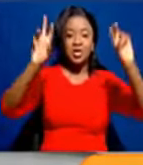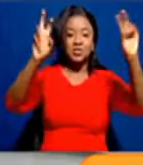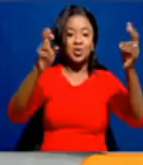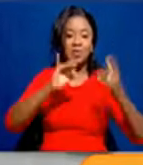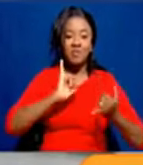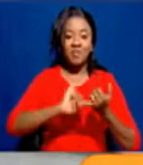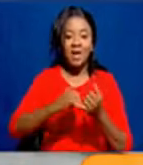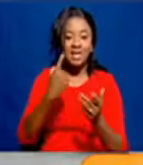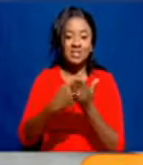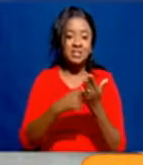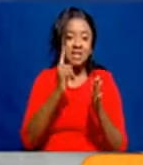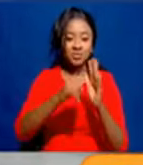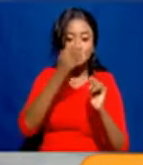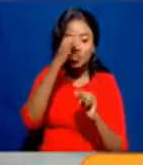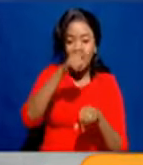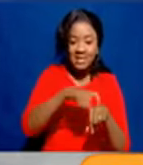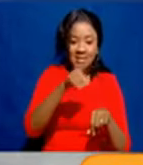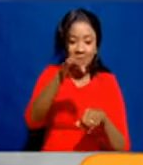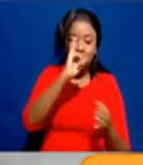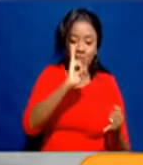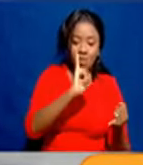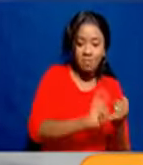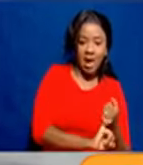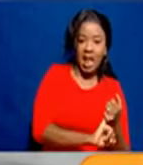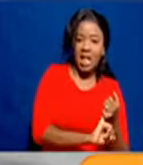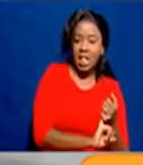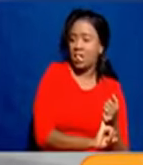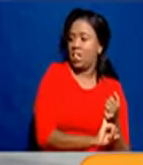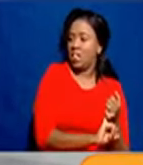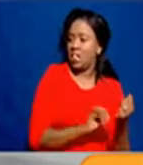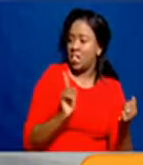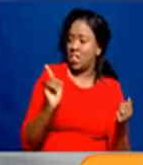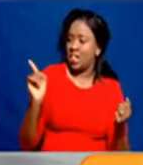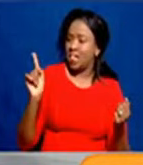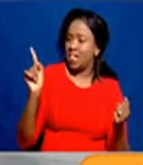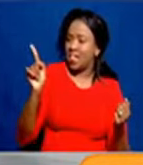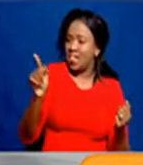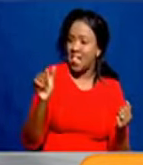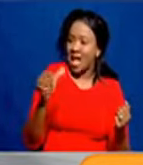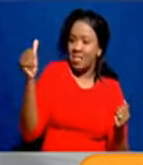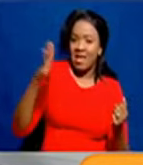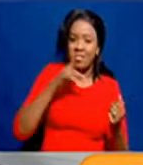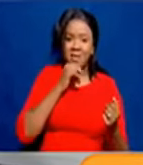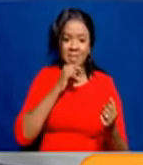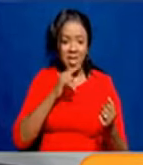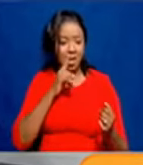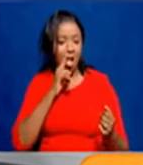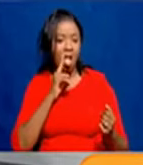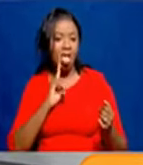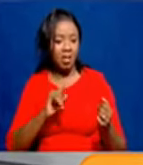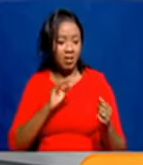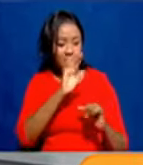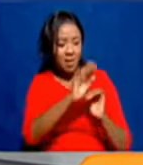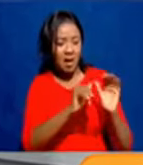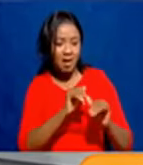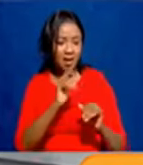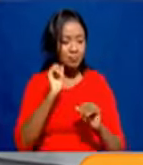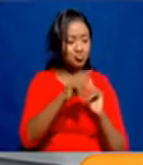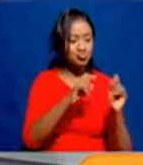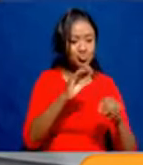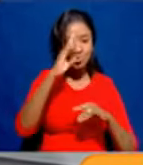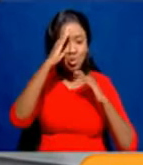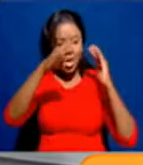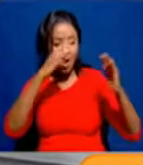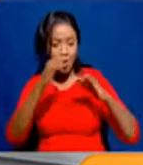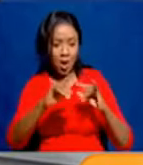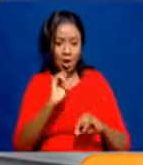kwamba unapokuwa umeolewa ama umeoa ndio yule wa juzi na jana anaanza kukuandama na salamu nyingi na jumbe nyingi,